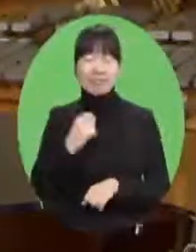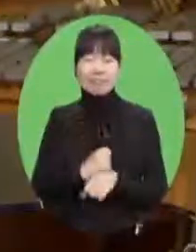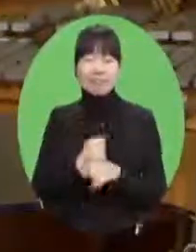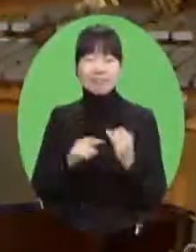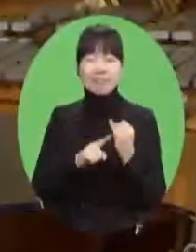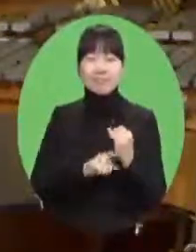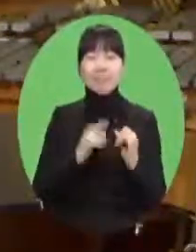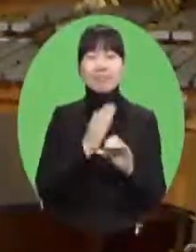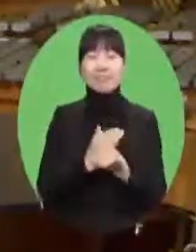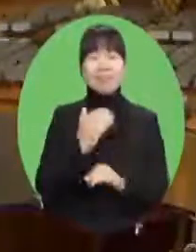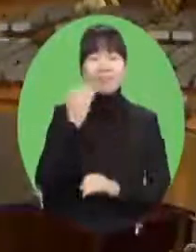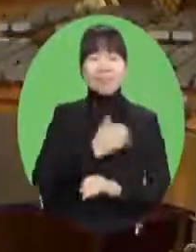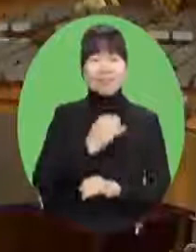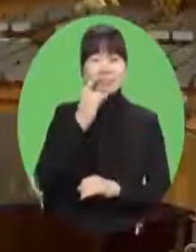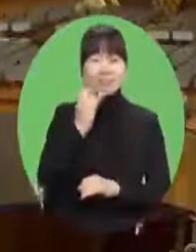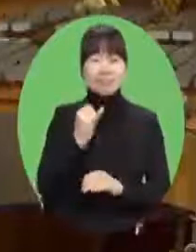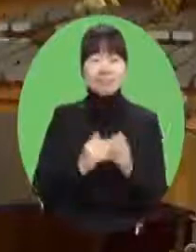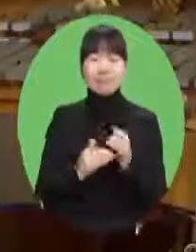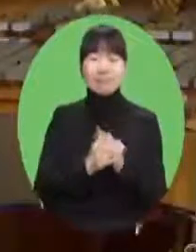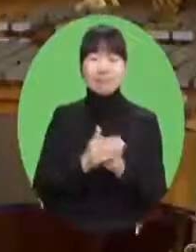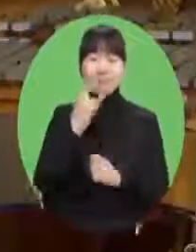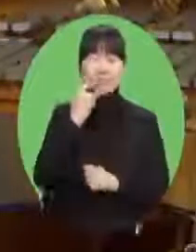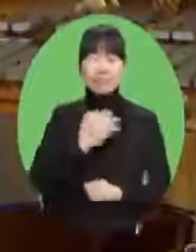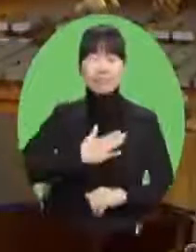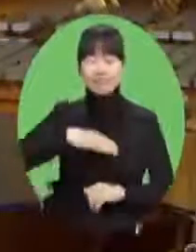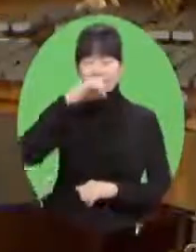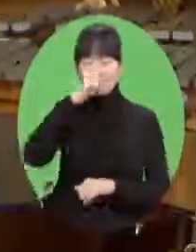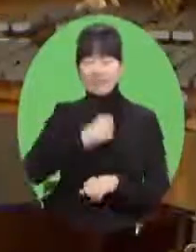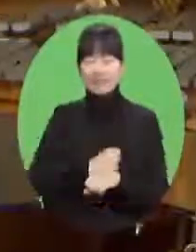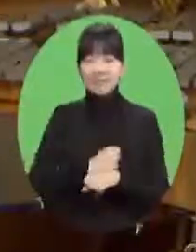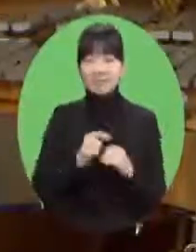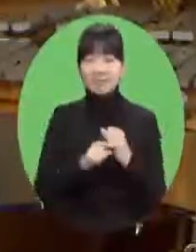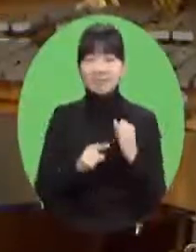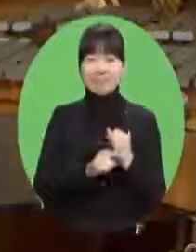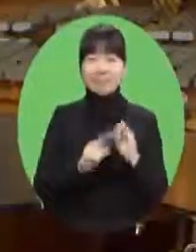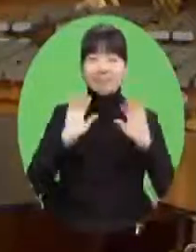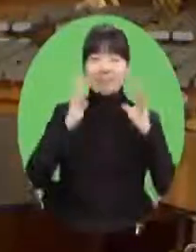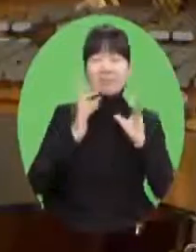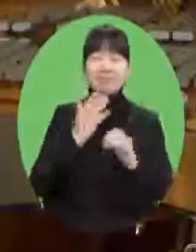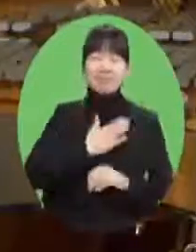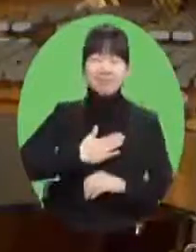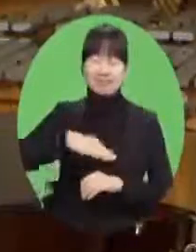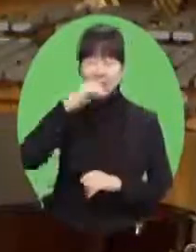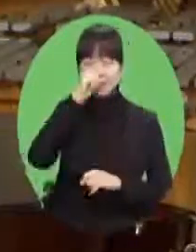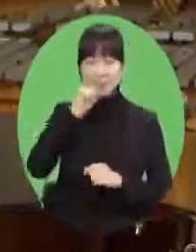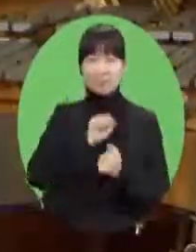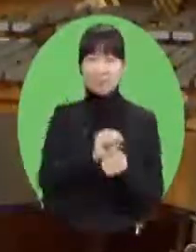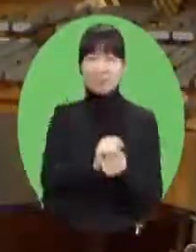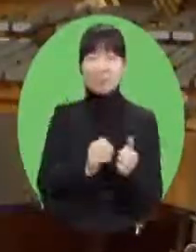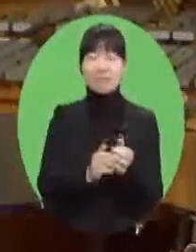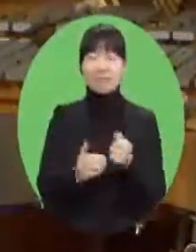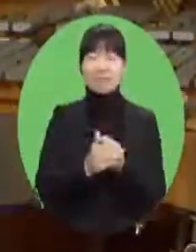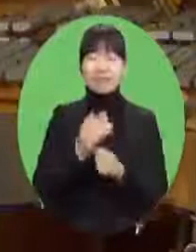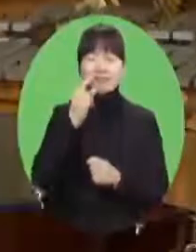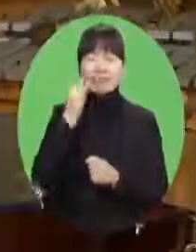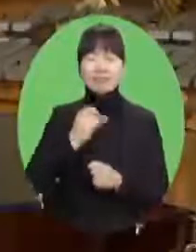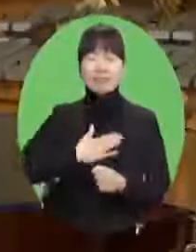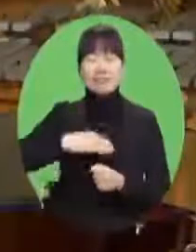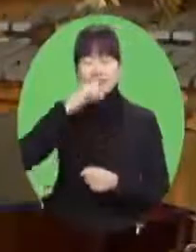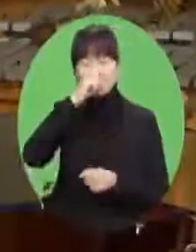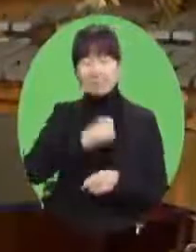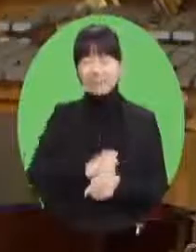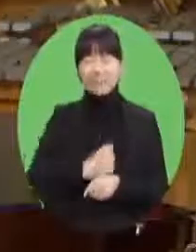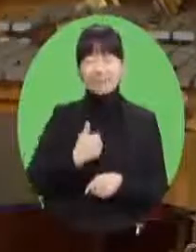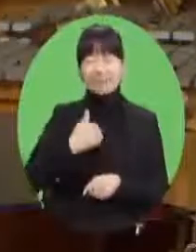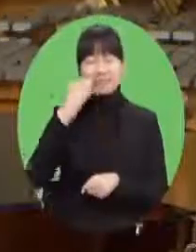되게 중요한 거죠. 그러니까 엄마이기 때문에 엄마의 기분이 좋아지면 태아의 기분이 좋아지는 거거든요. 그래서 엄마가 기분이 좋고